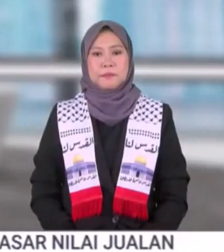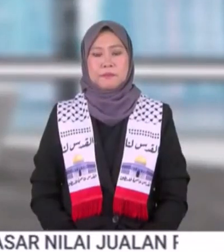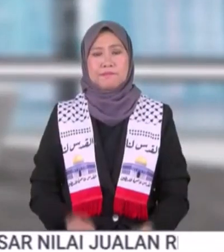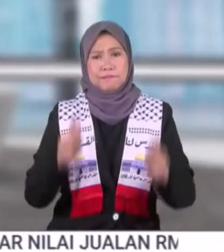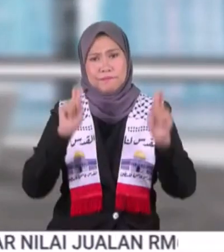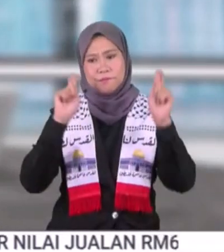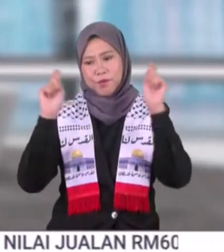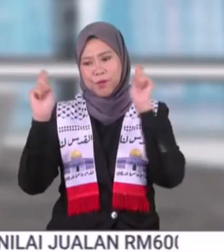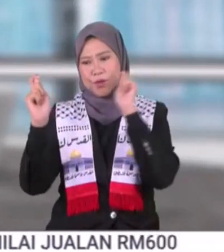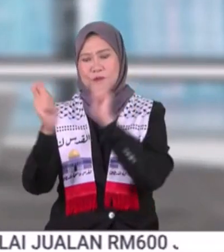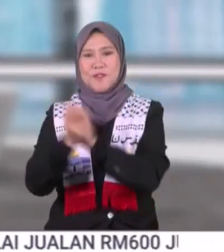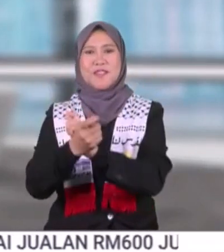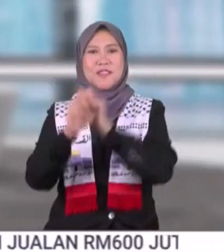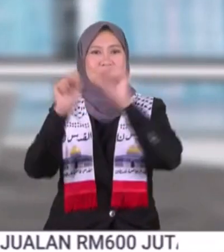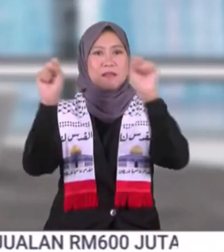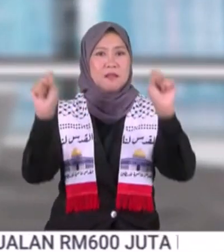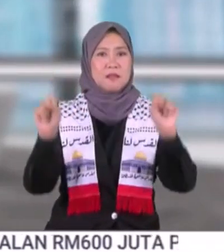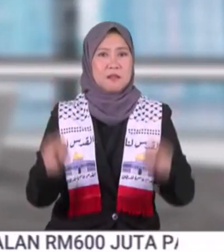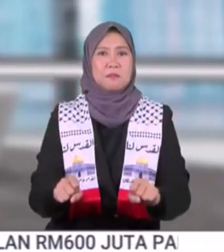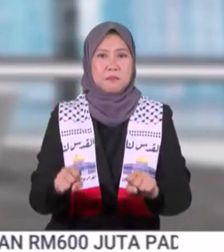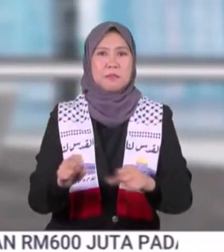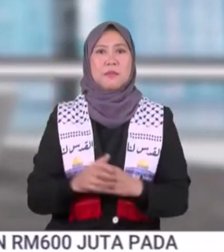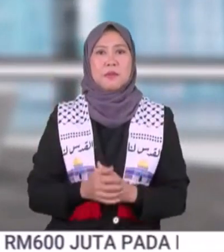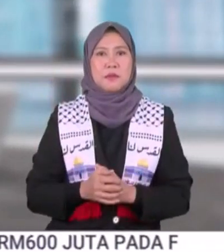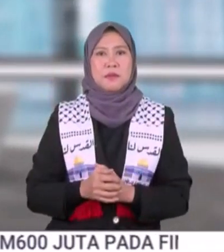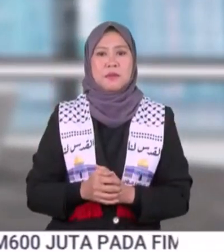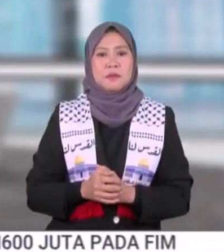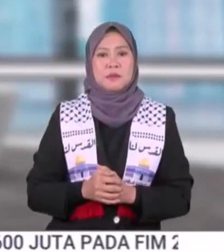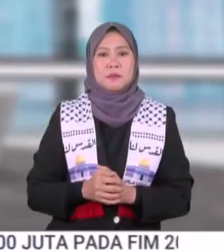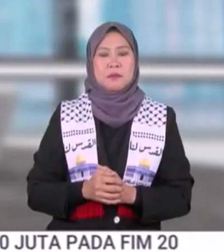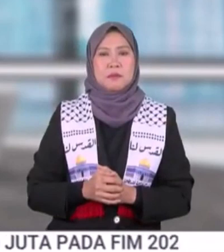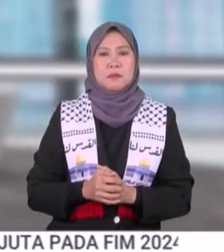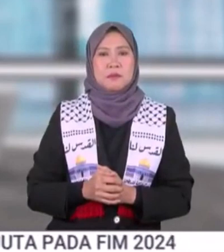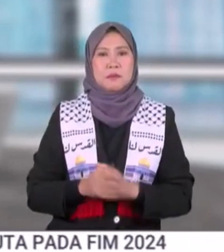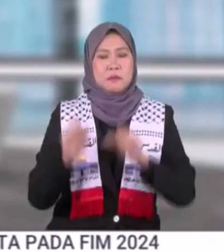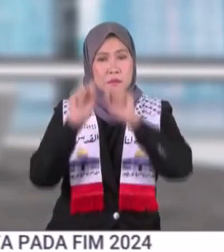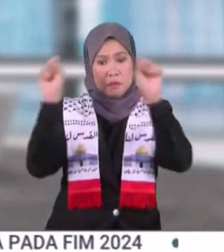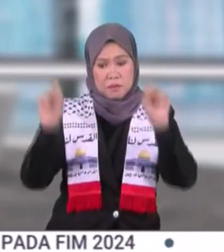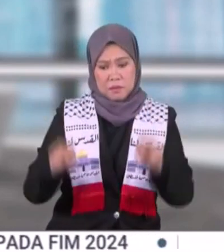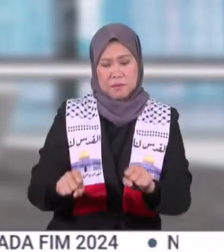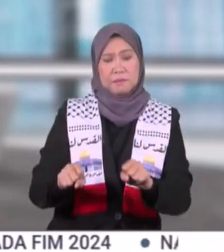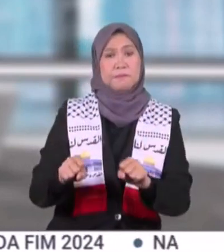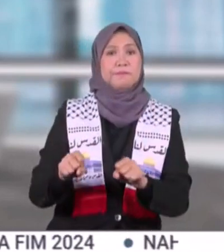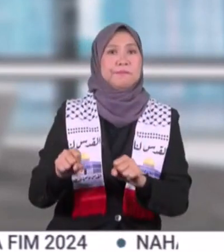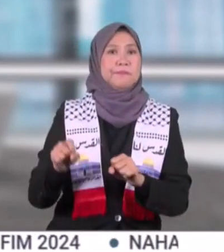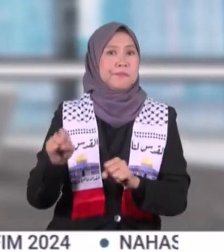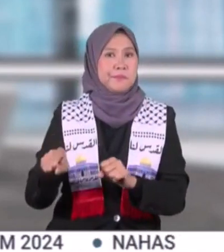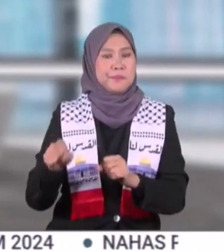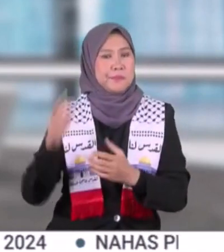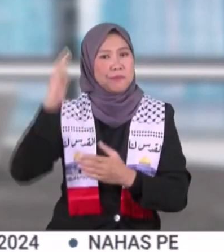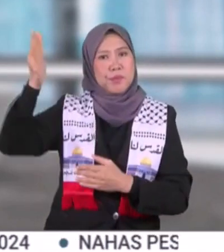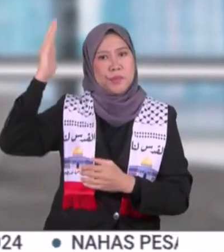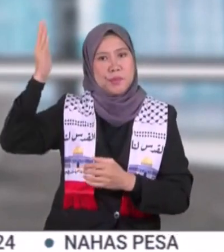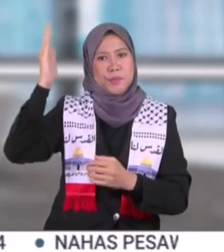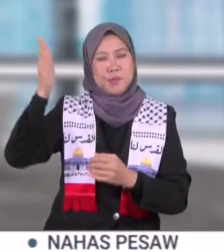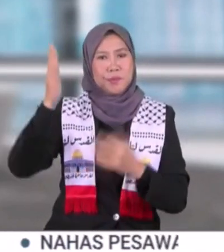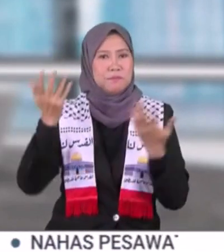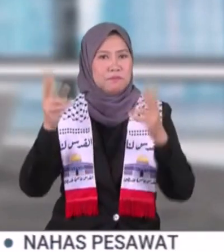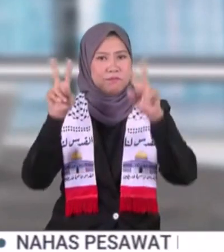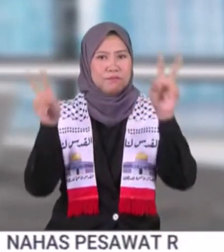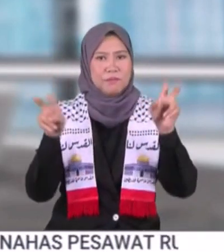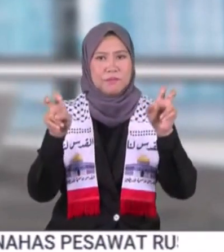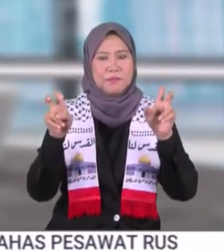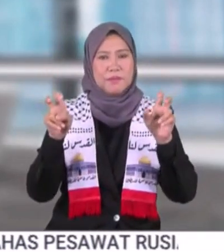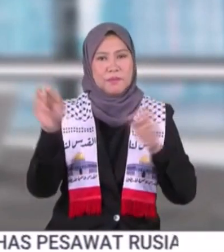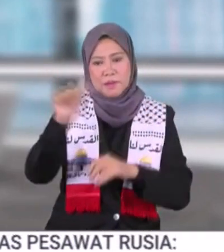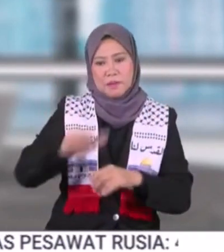mentransformasikan sistem koreksional Rantau Asia Tenggara itu antara objektif utama penganjuran persidangan koreksional Rantau